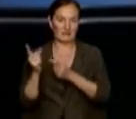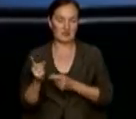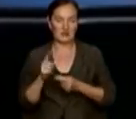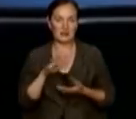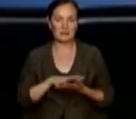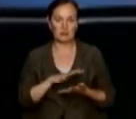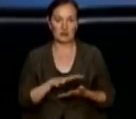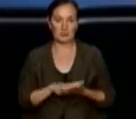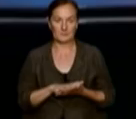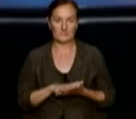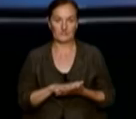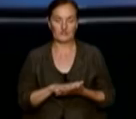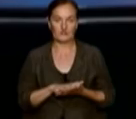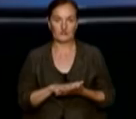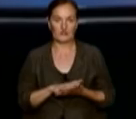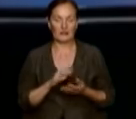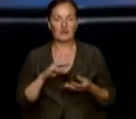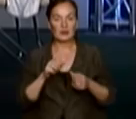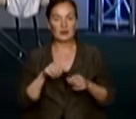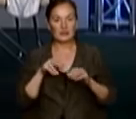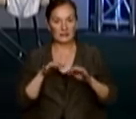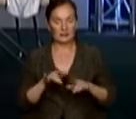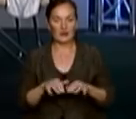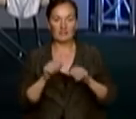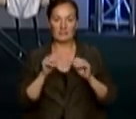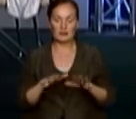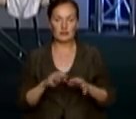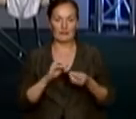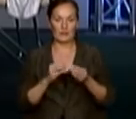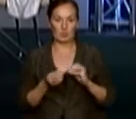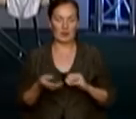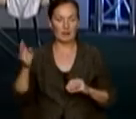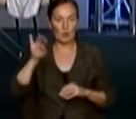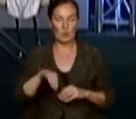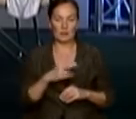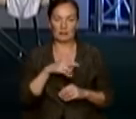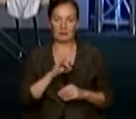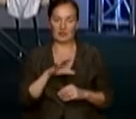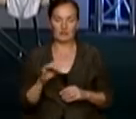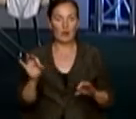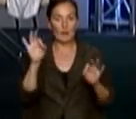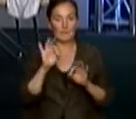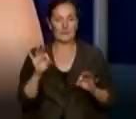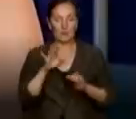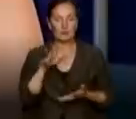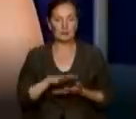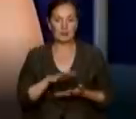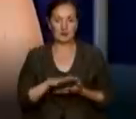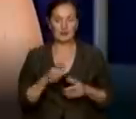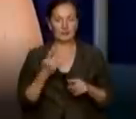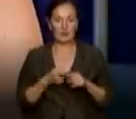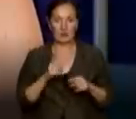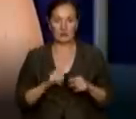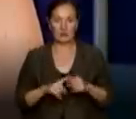проблеми гори Пивихи. Про сміття. Про сміття. Це трагедія. Це трагедія. Це питання, яке, перш за